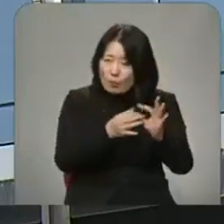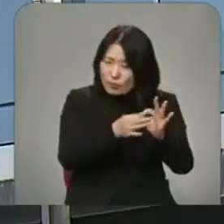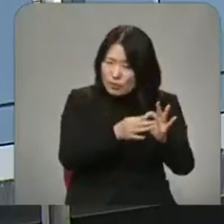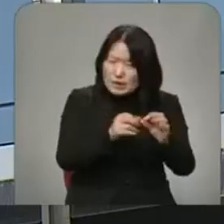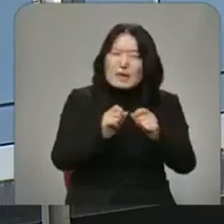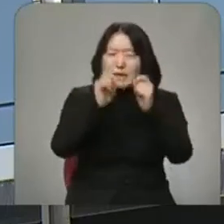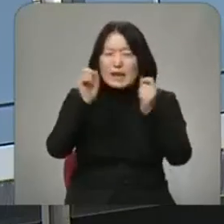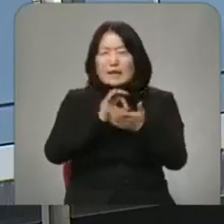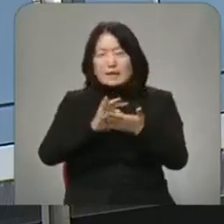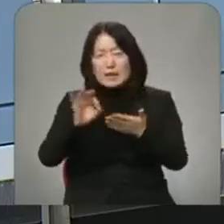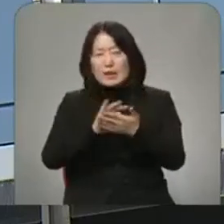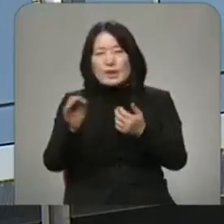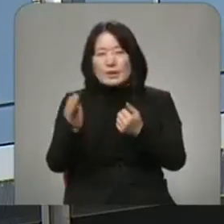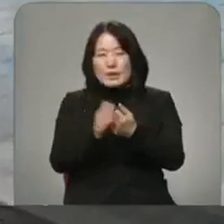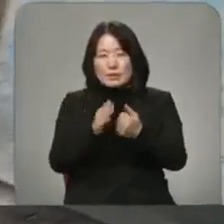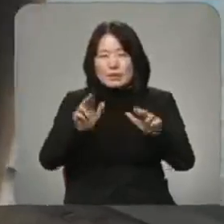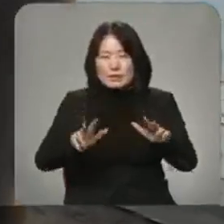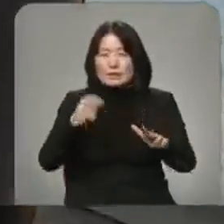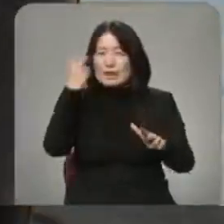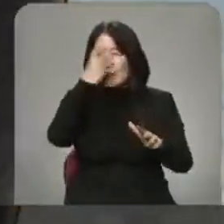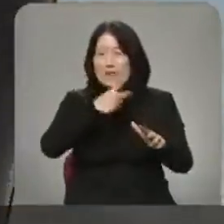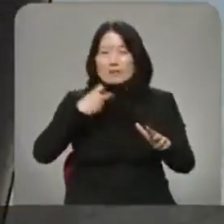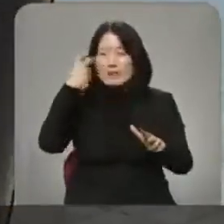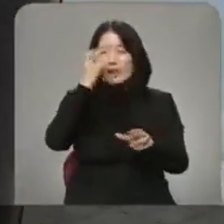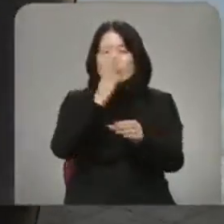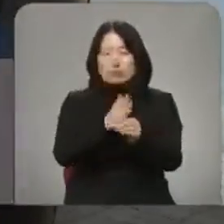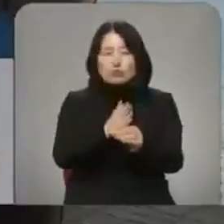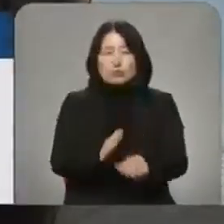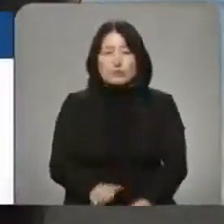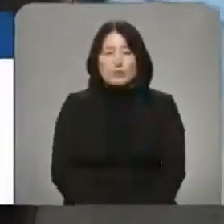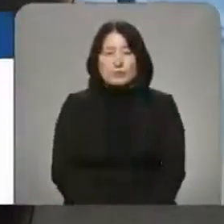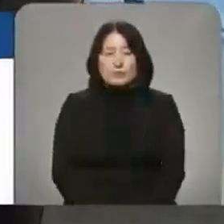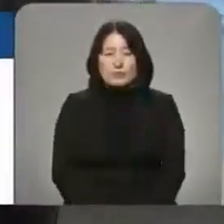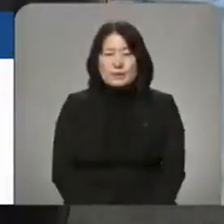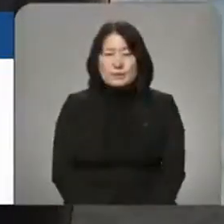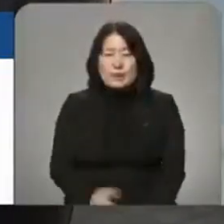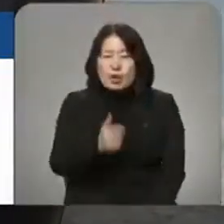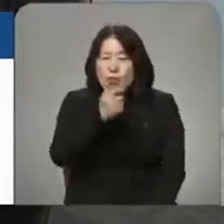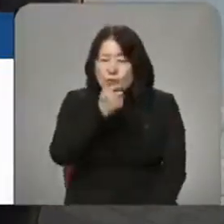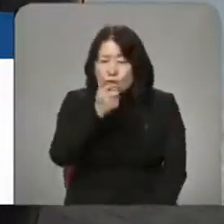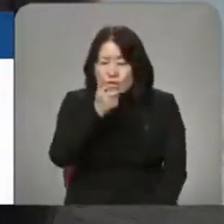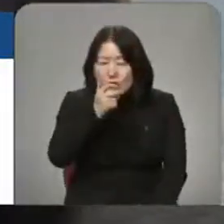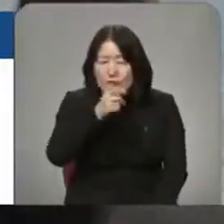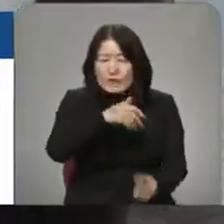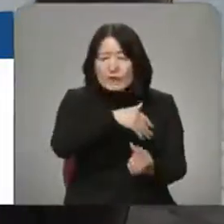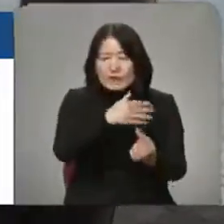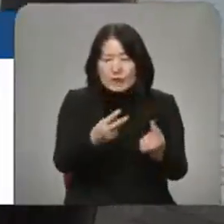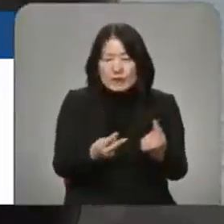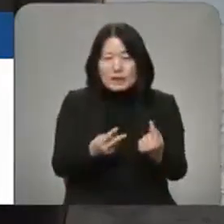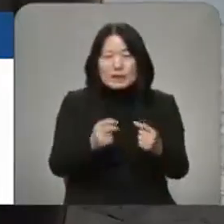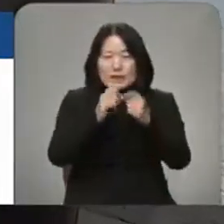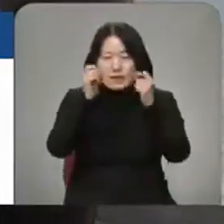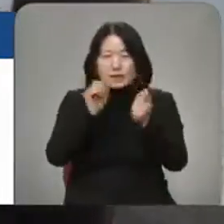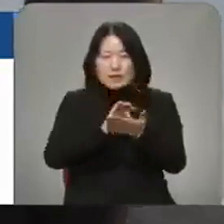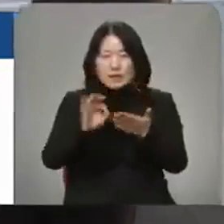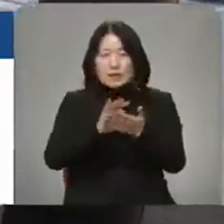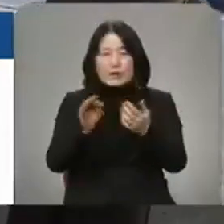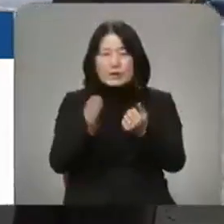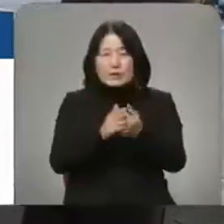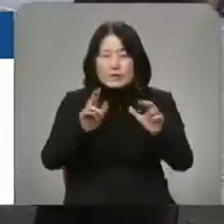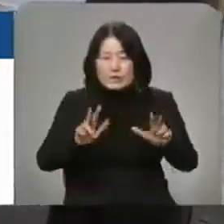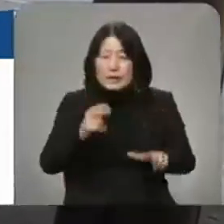보고 자체 감사에 들어갔습니다. 무전기의 데이터를 개인적으로 사용을 했다. 그래서 이제 감사를 받았다.